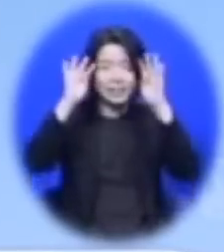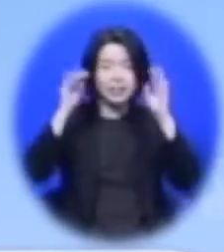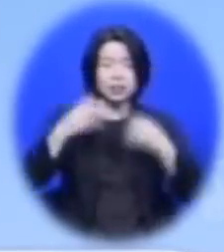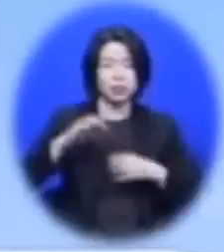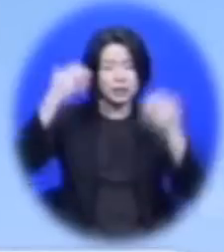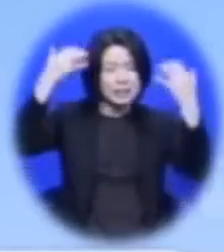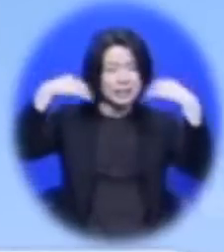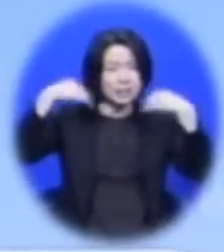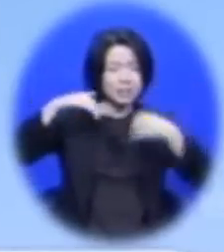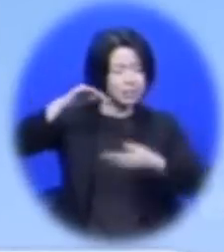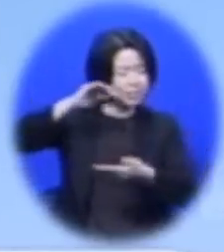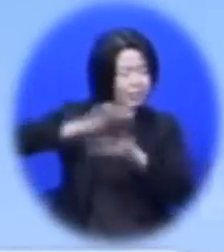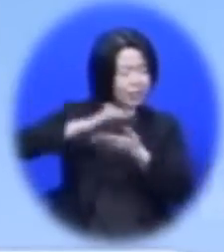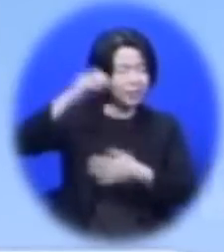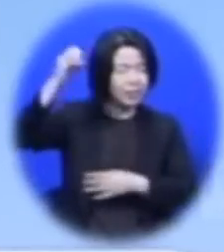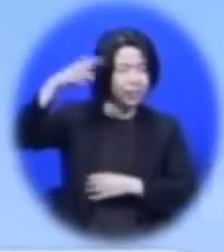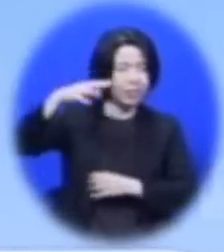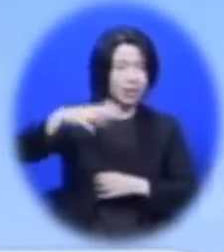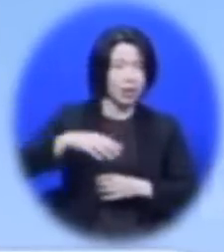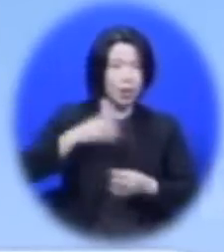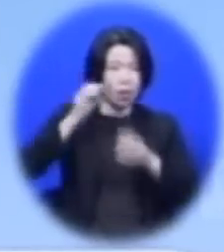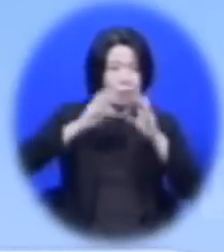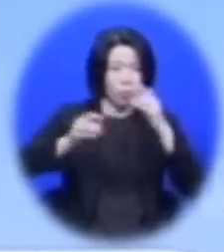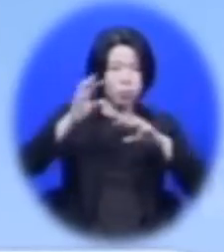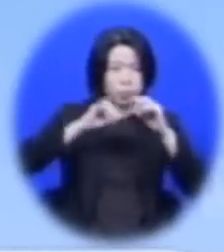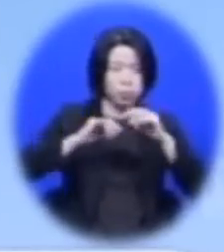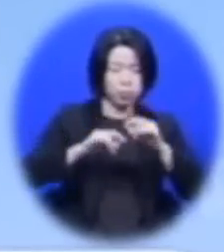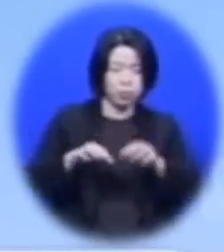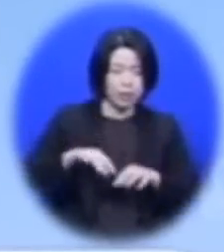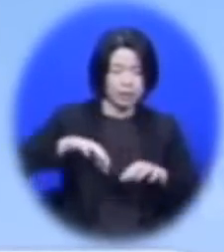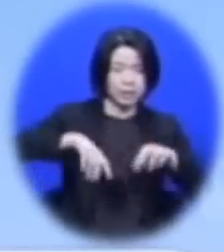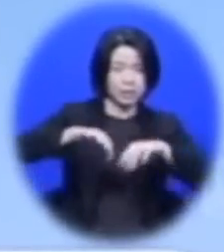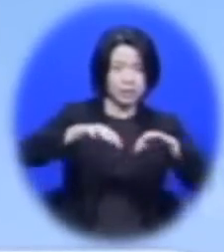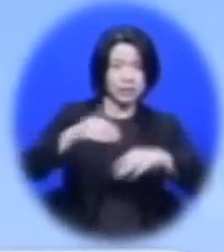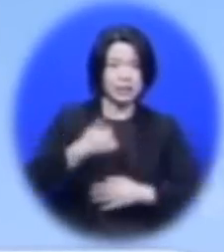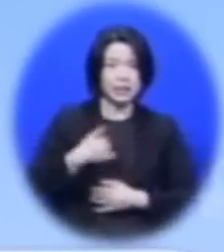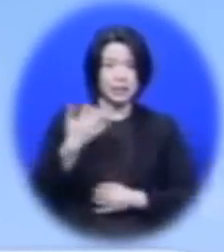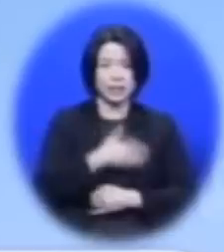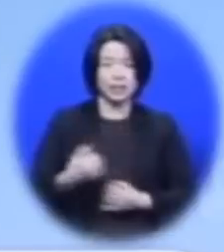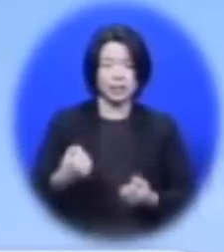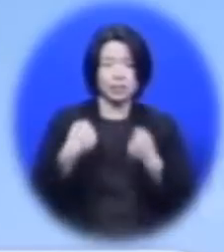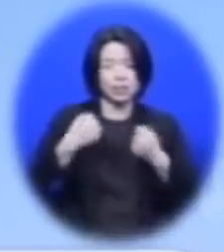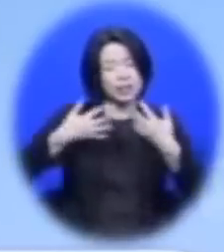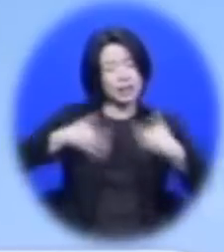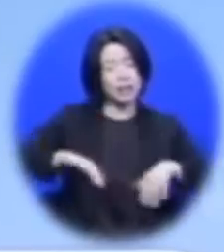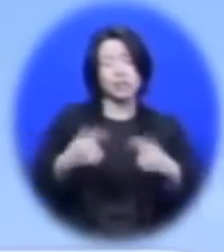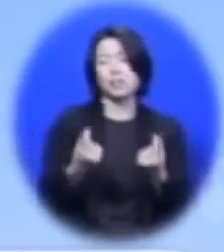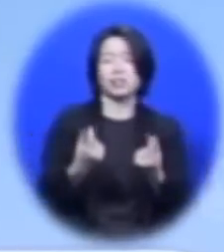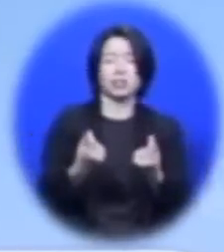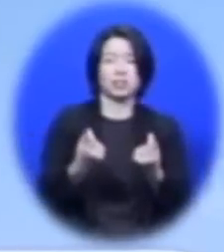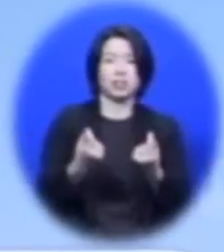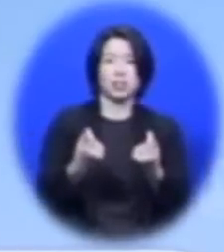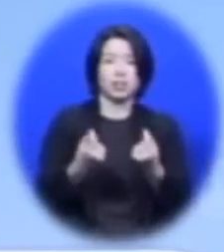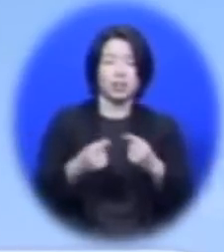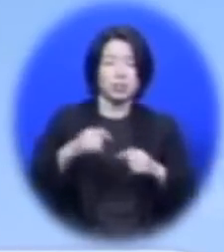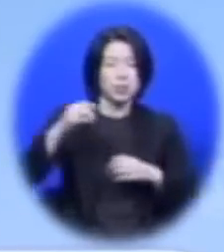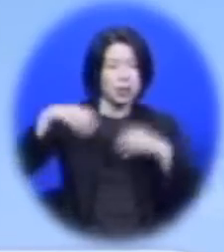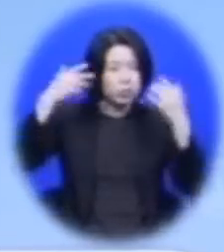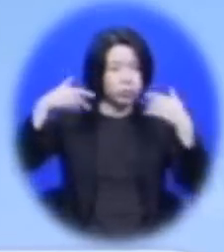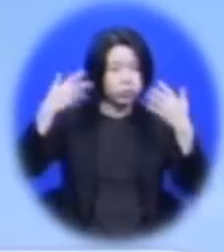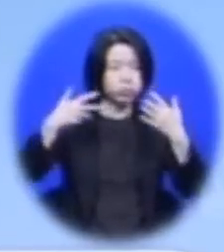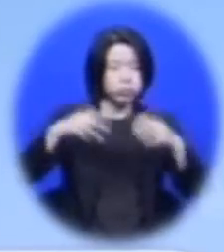뜨거운 태양 아래 먼지 쌓인 시골길을 걷기엔 나의 건강이 너무 약한 듯하다. 에어컨이